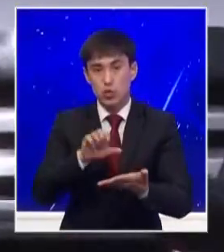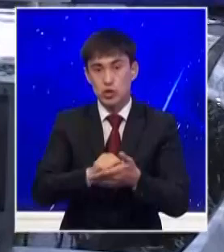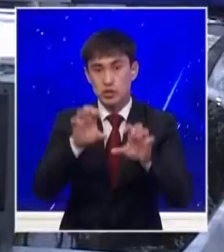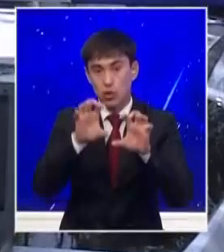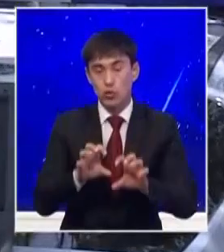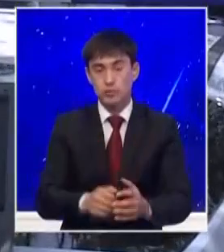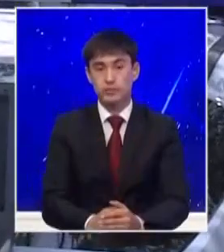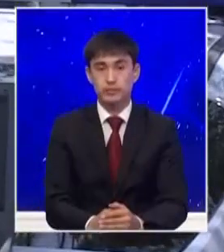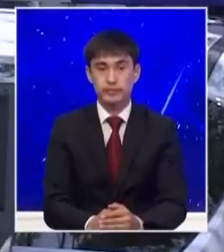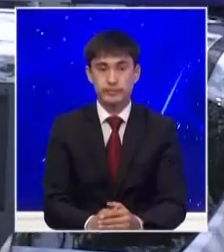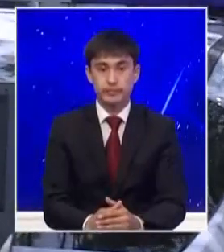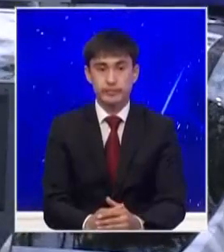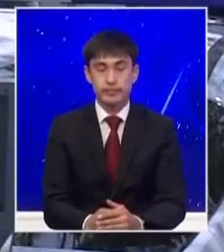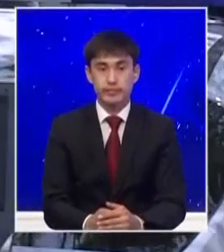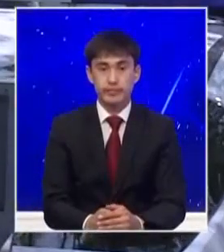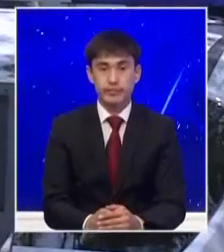закона.